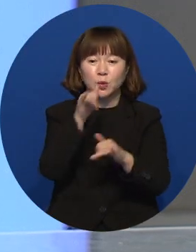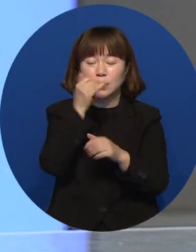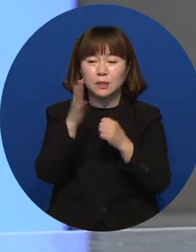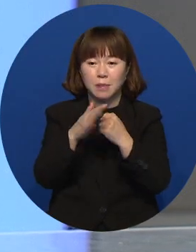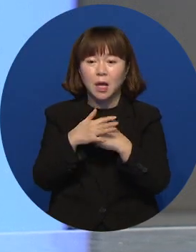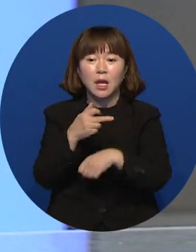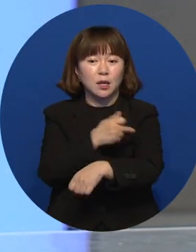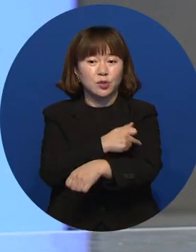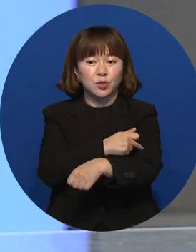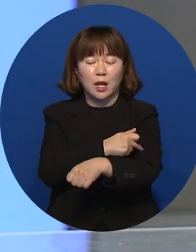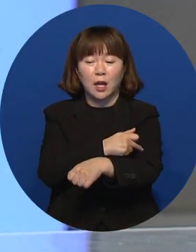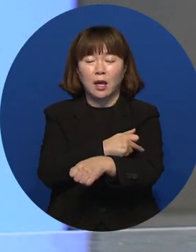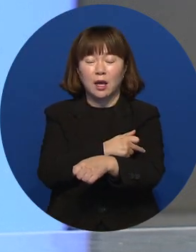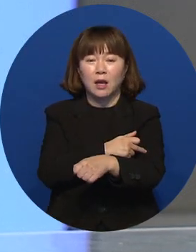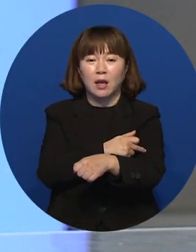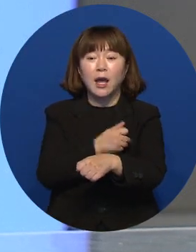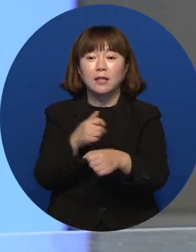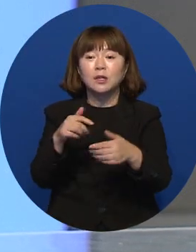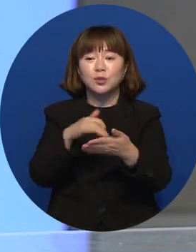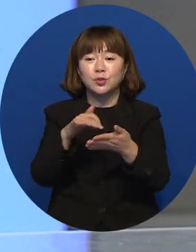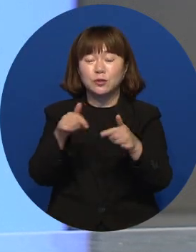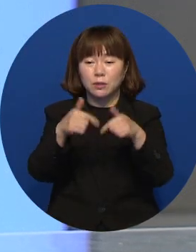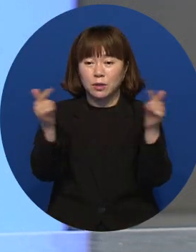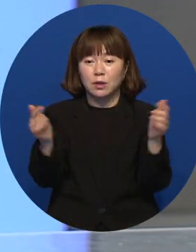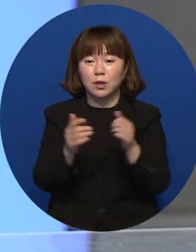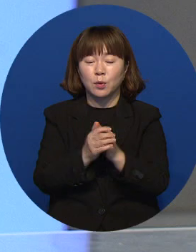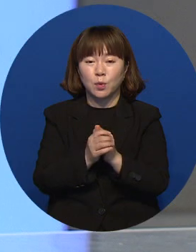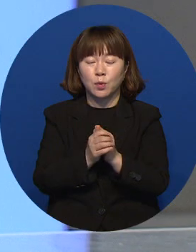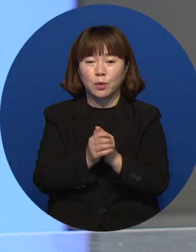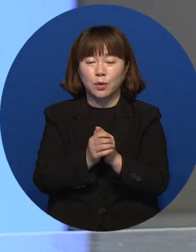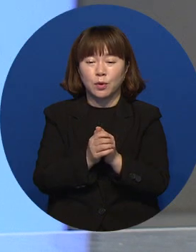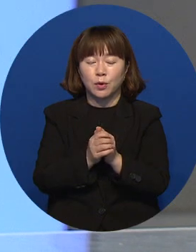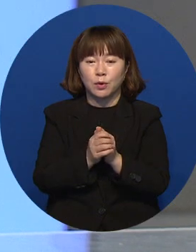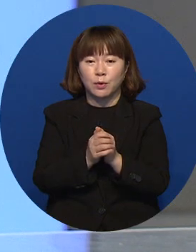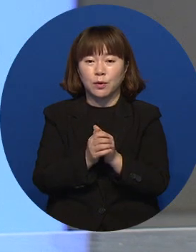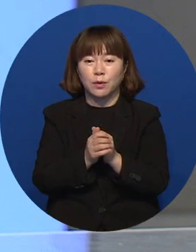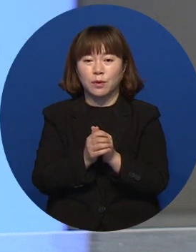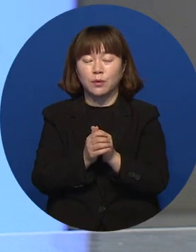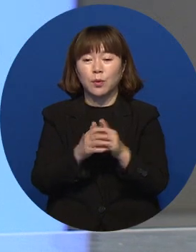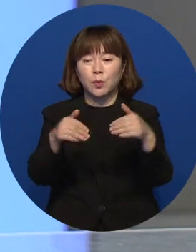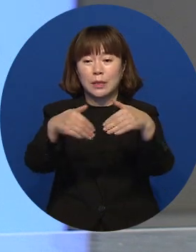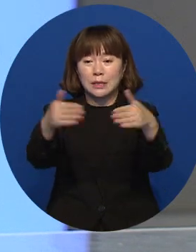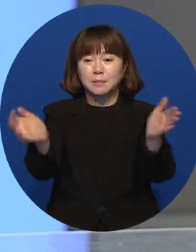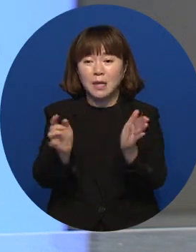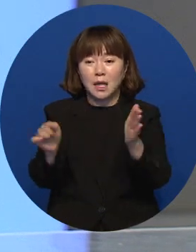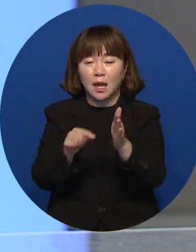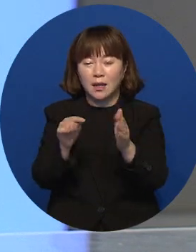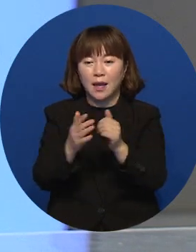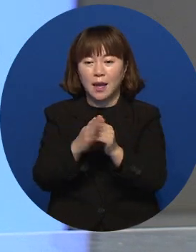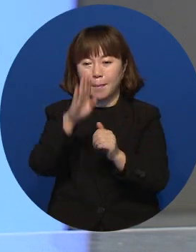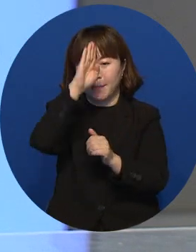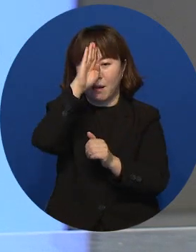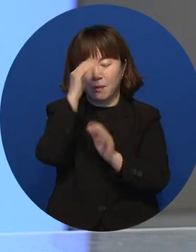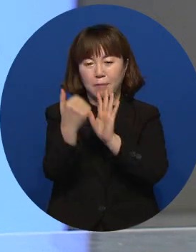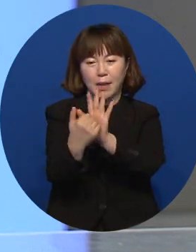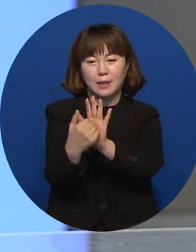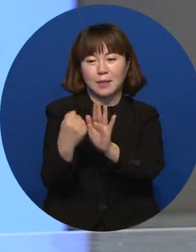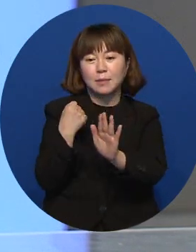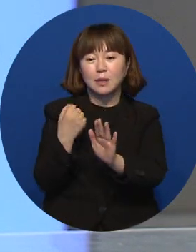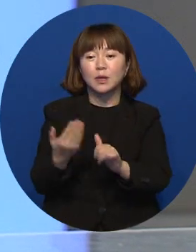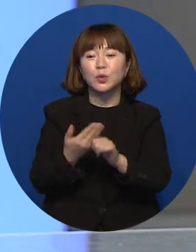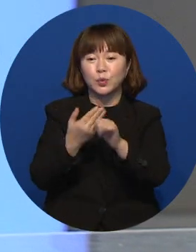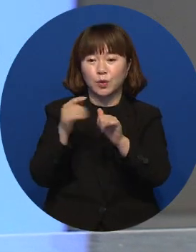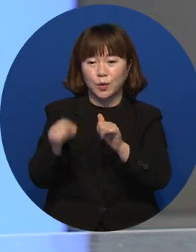어부 서 샤 까지 해서 그런 어떤 영향력을 키워서 싶다면 키워서 하는게 어 이런 병상 확보 및